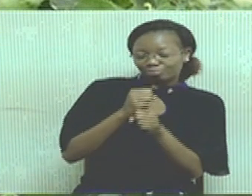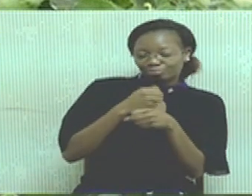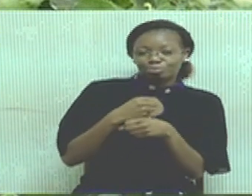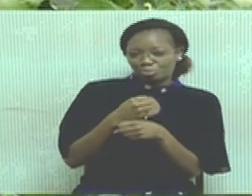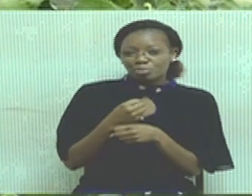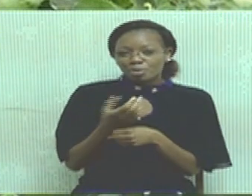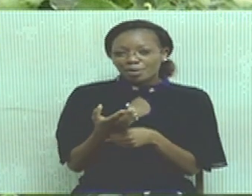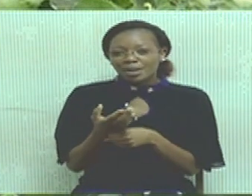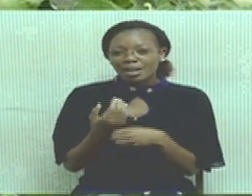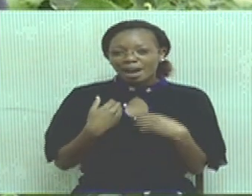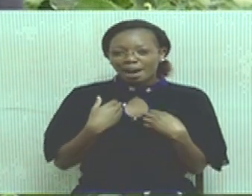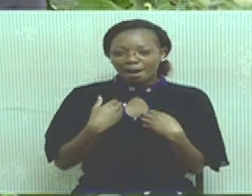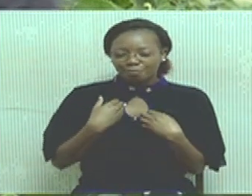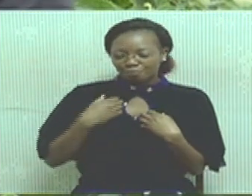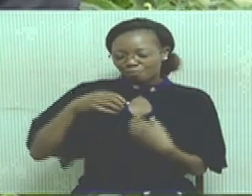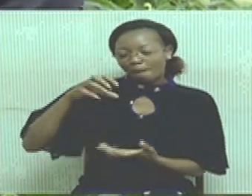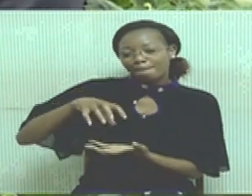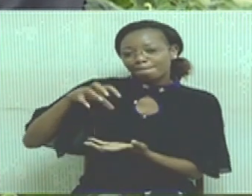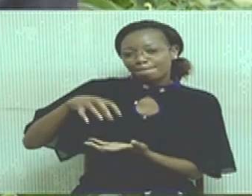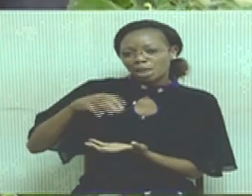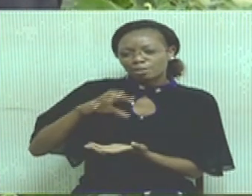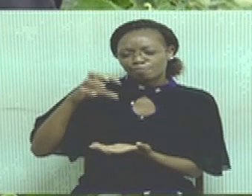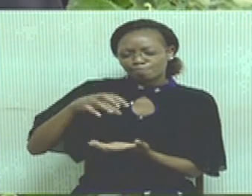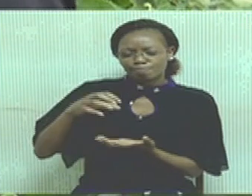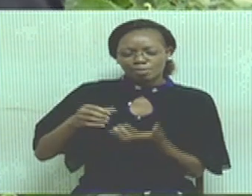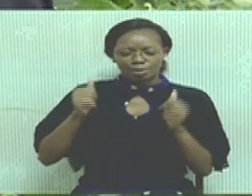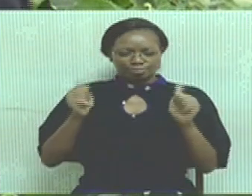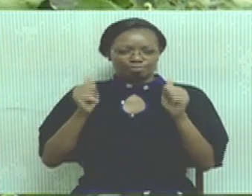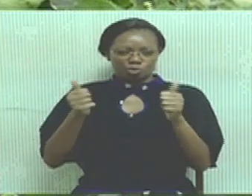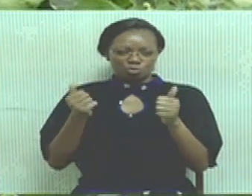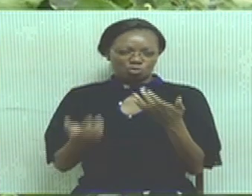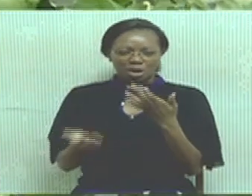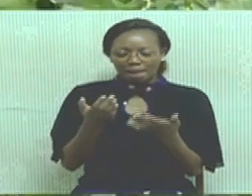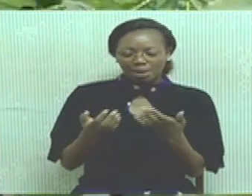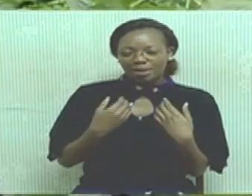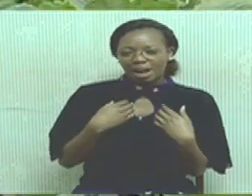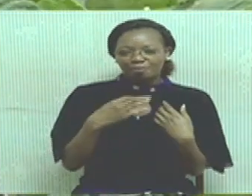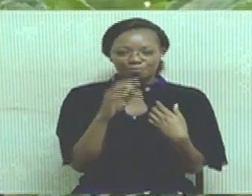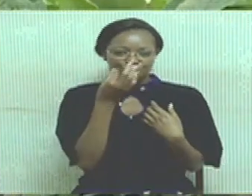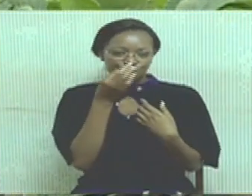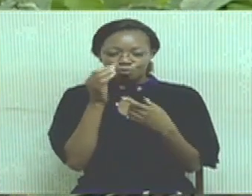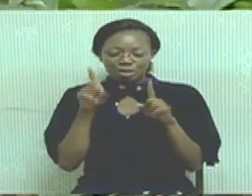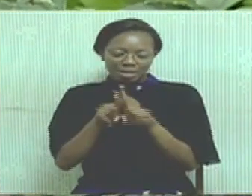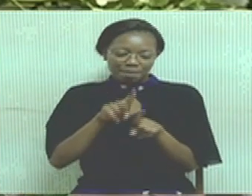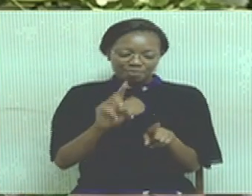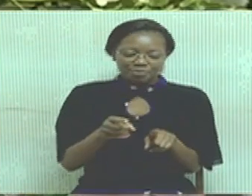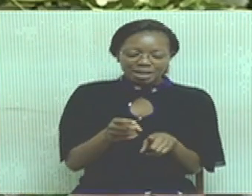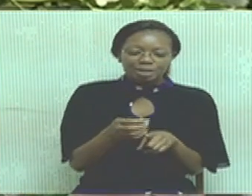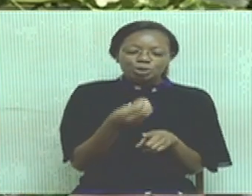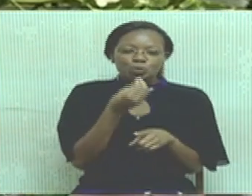dhamana. Unaweza uza ikiwa ni matunda yenyewe, kwa mfano yale matunda ile imeiva